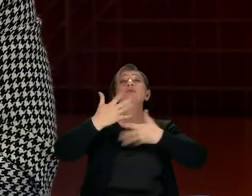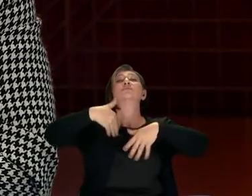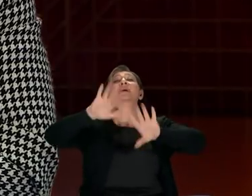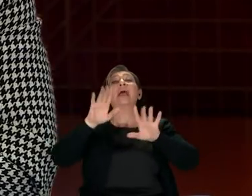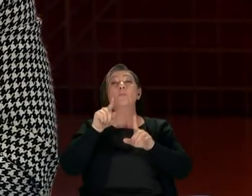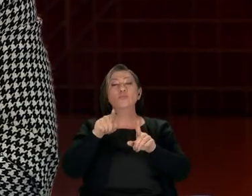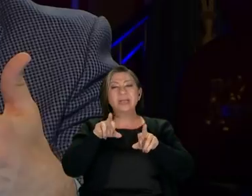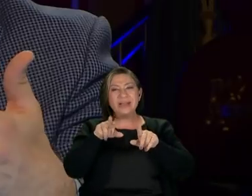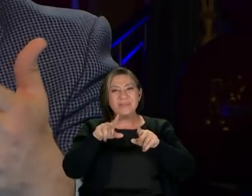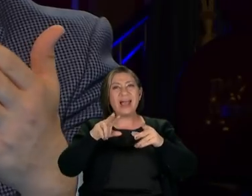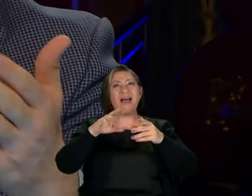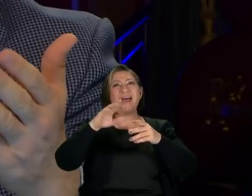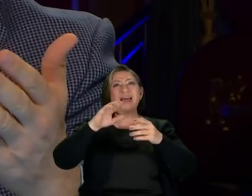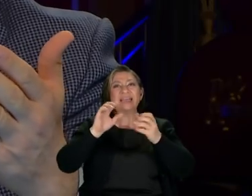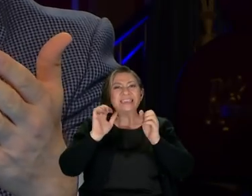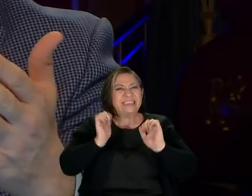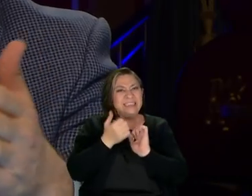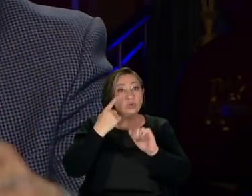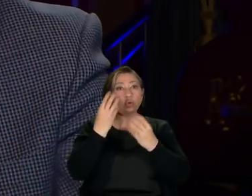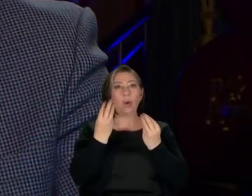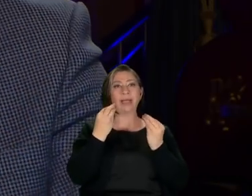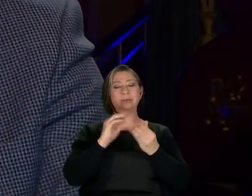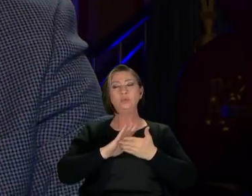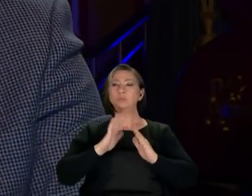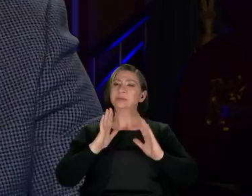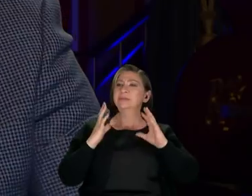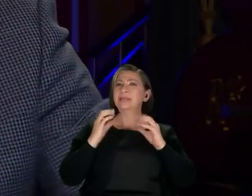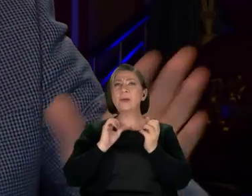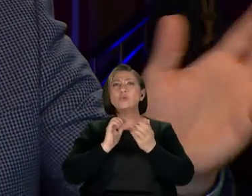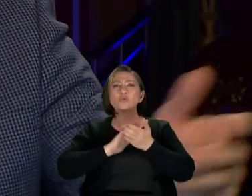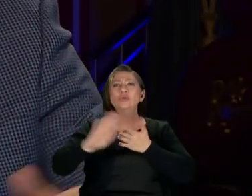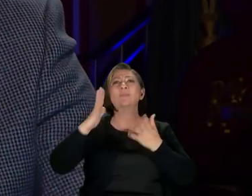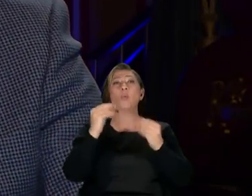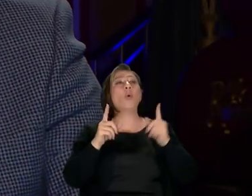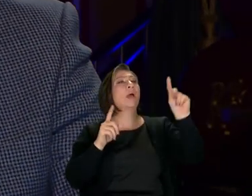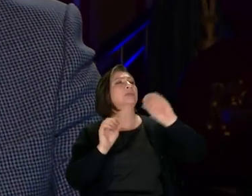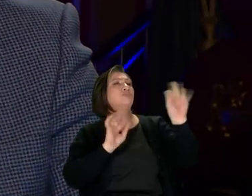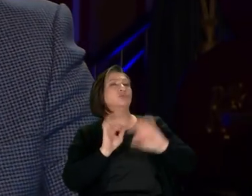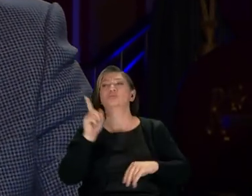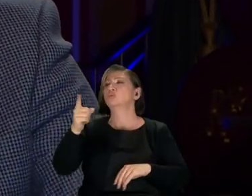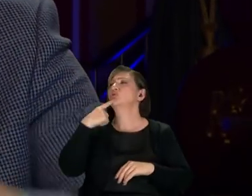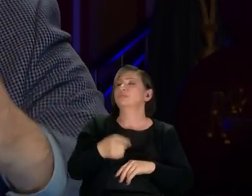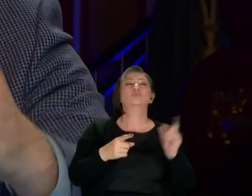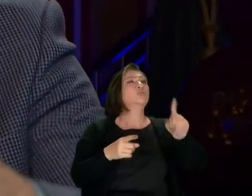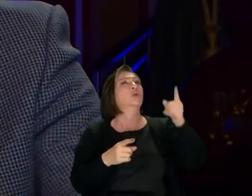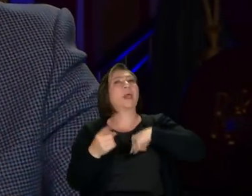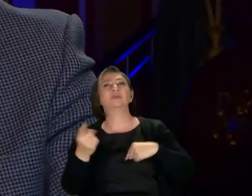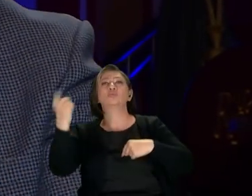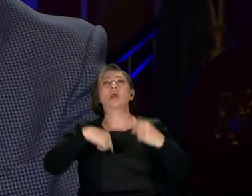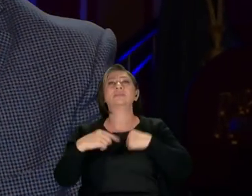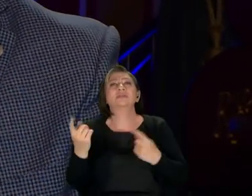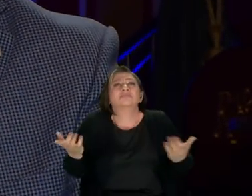tür kriz zamanlarını çok iyi atlatmamız gerekiyor. Aksi halde işte o bunu yazmış, bu bunu yazmış, bu bunu söylemiş, buradan bir şey